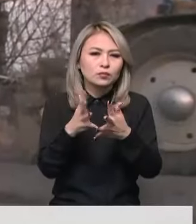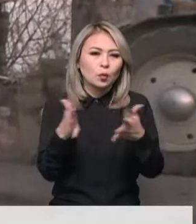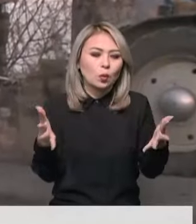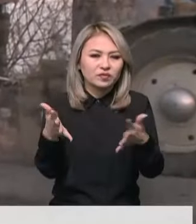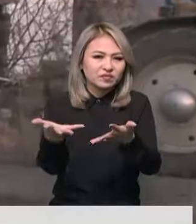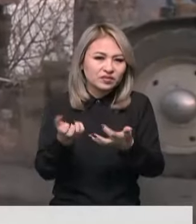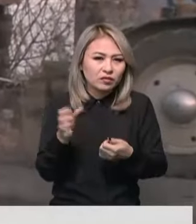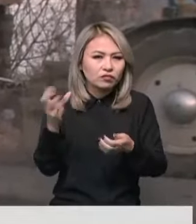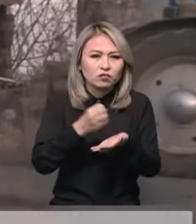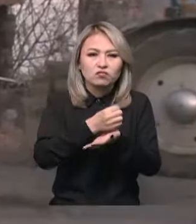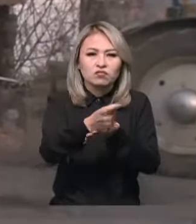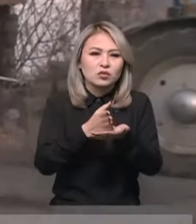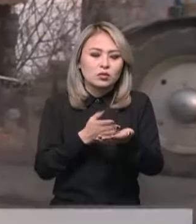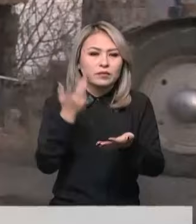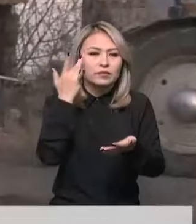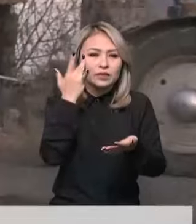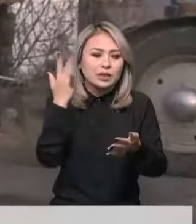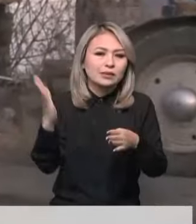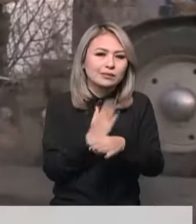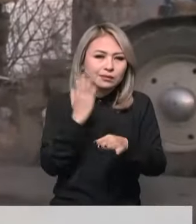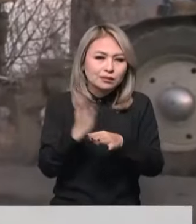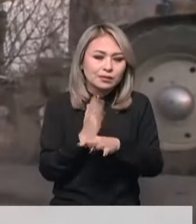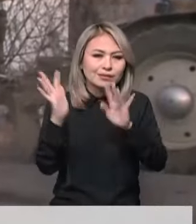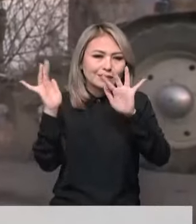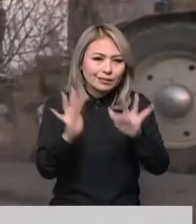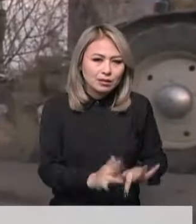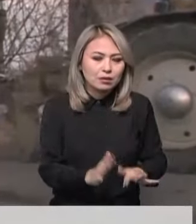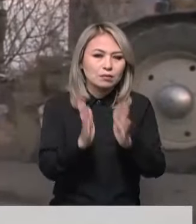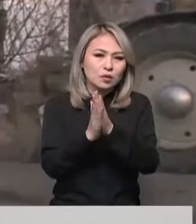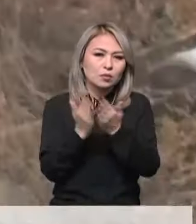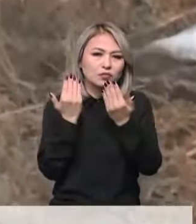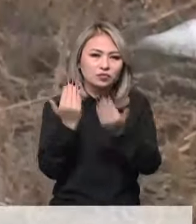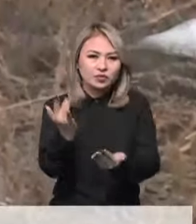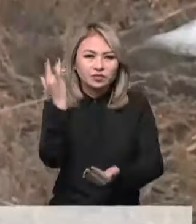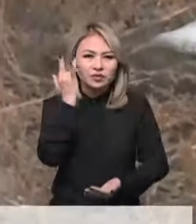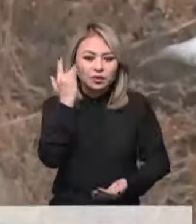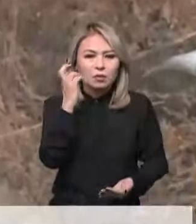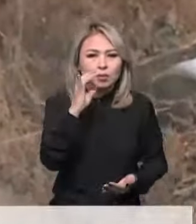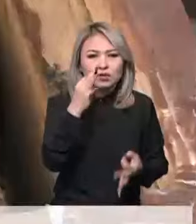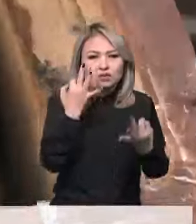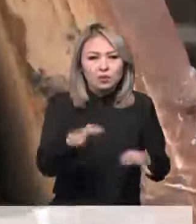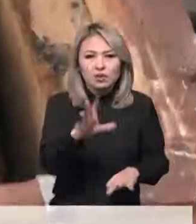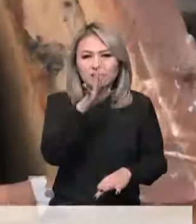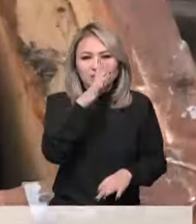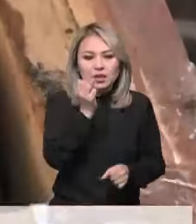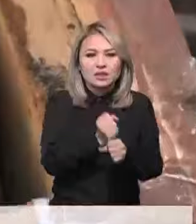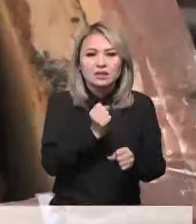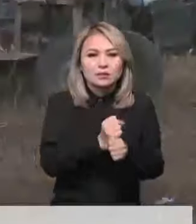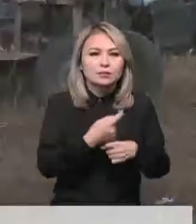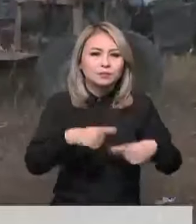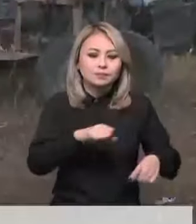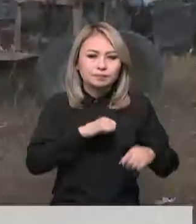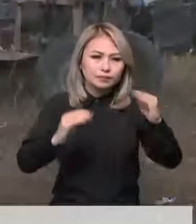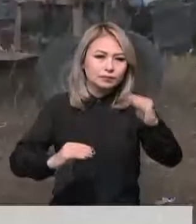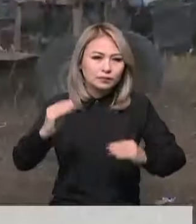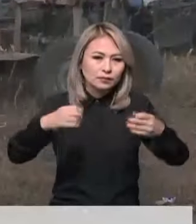Себебі қолында бәрі бар. Қыста қар тазарта алмай қиналсақ та осы кісіден көмек сұраймыз. Борис бос уақытында омарташылықпен айналысады. Кейде өзі